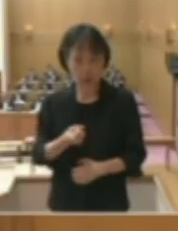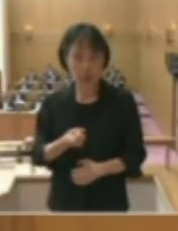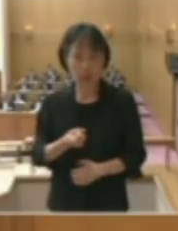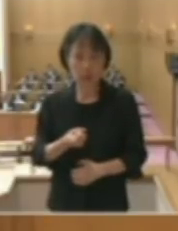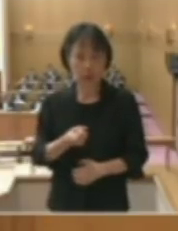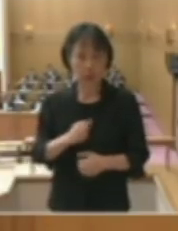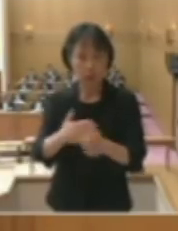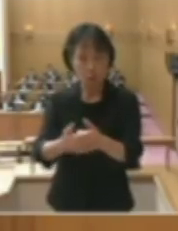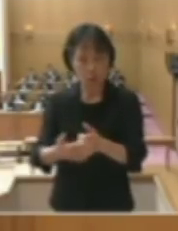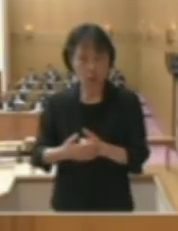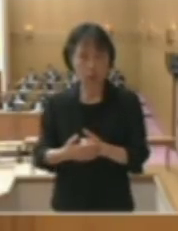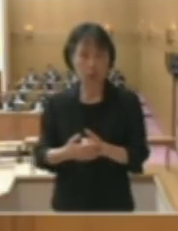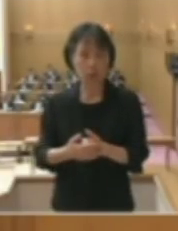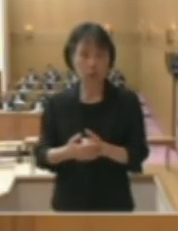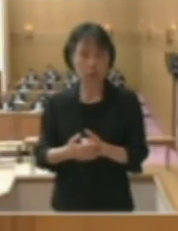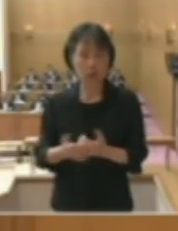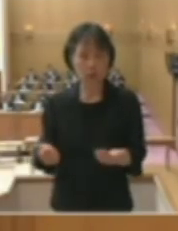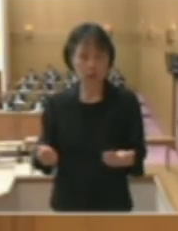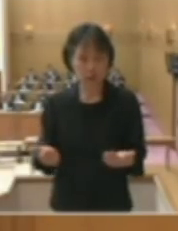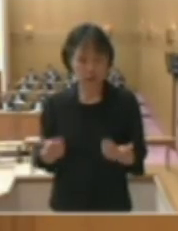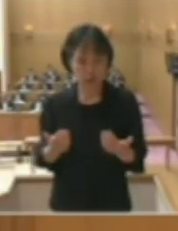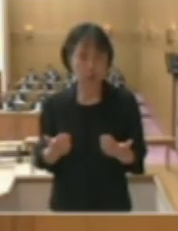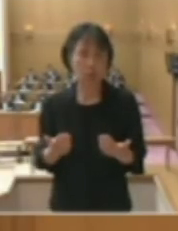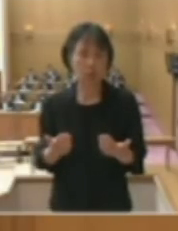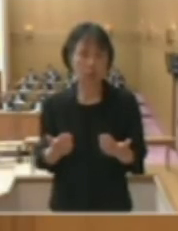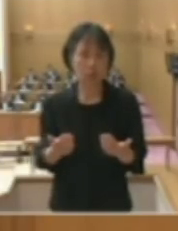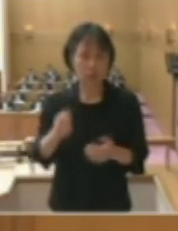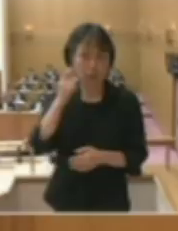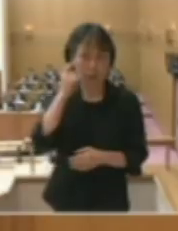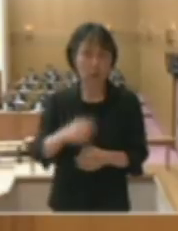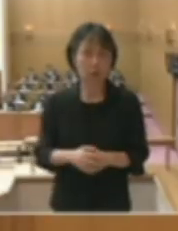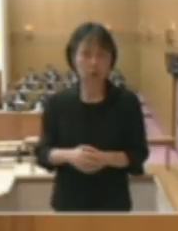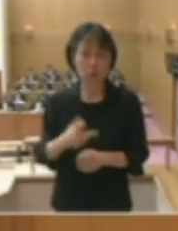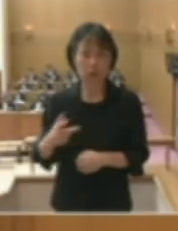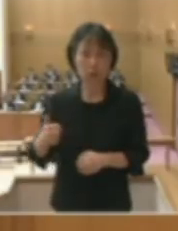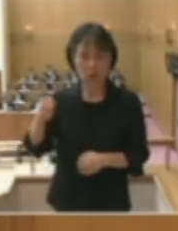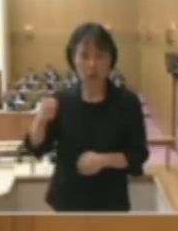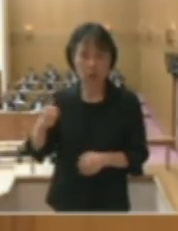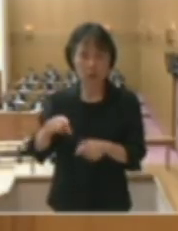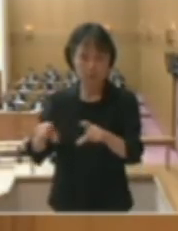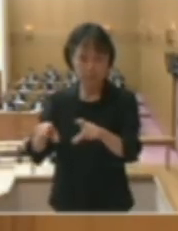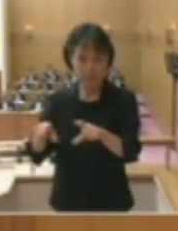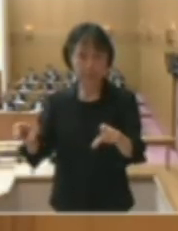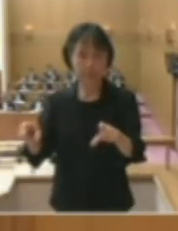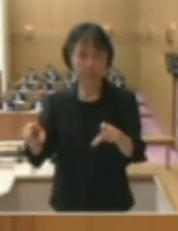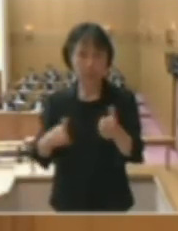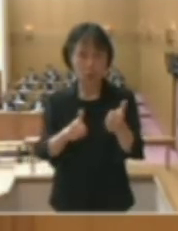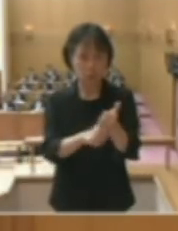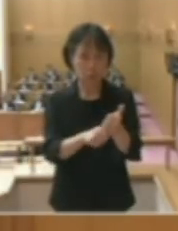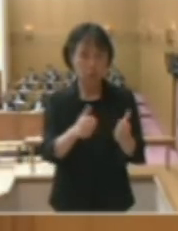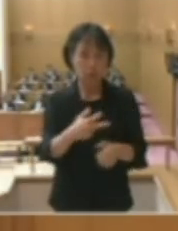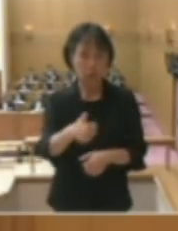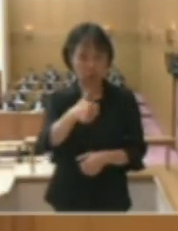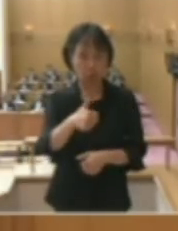必要不可欠であるからであります。市長は無論のこと、副市長以下理事者